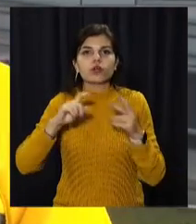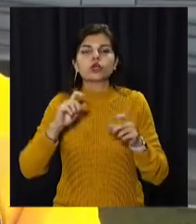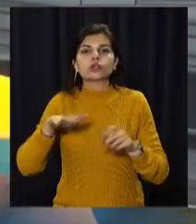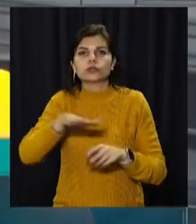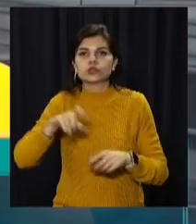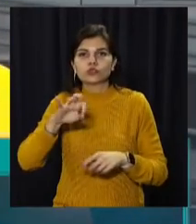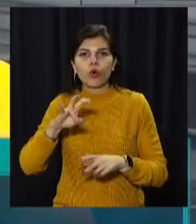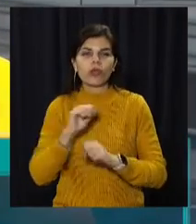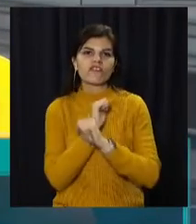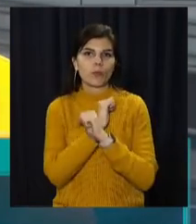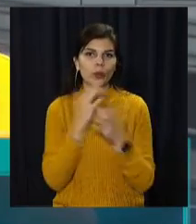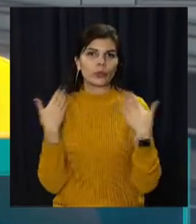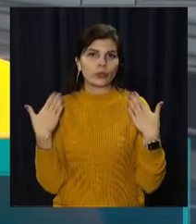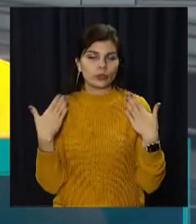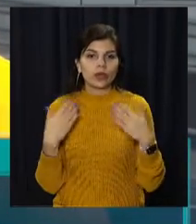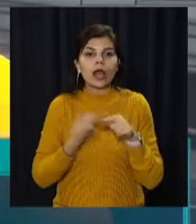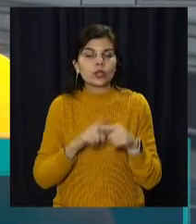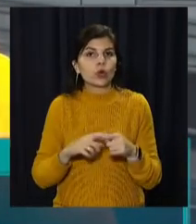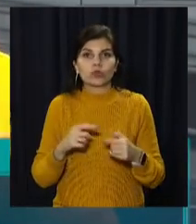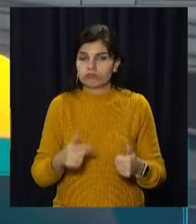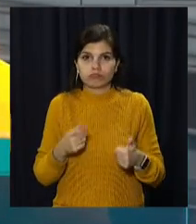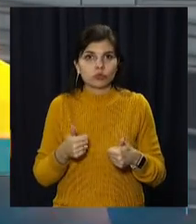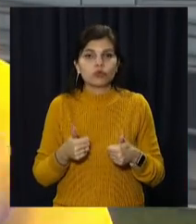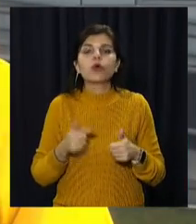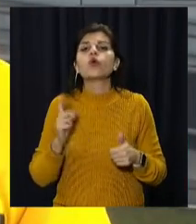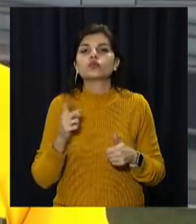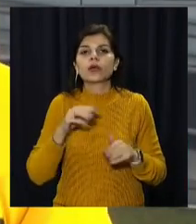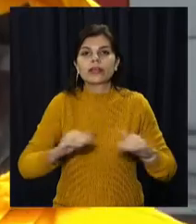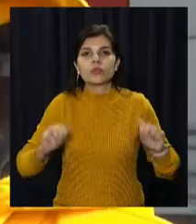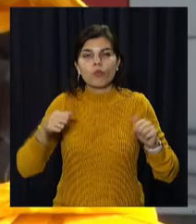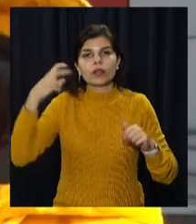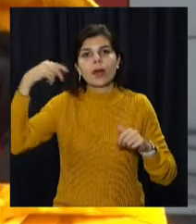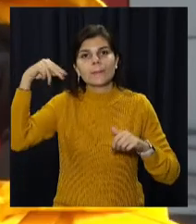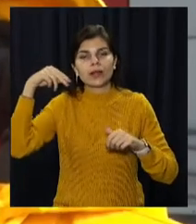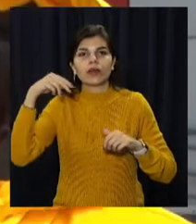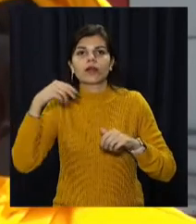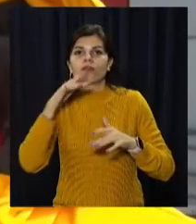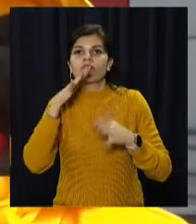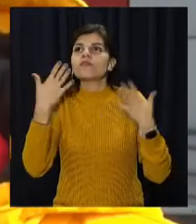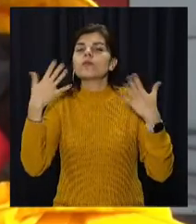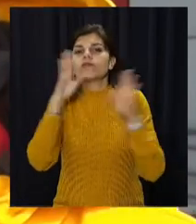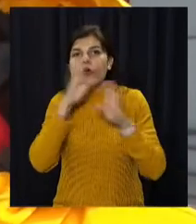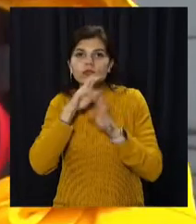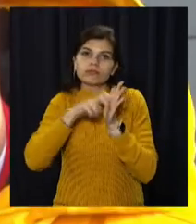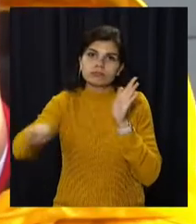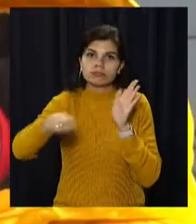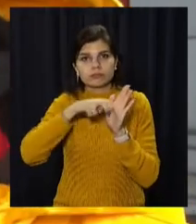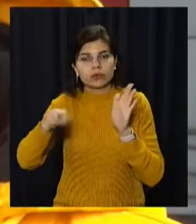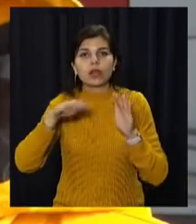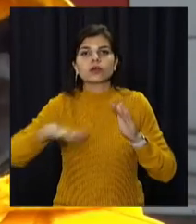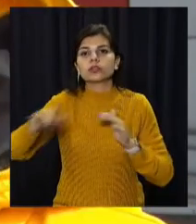– це круто, тому що діти зможуть на перерві проводити більше часу, дихати свіжим повітрям. В зоні відпочинку будуть лавочки,